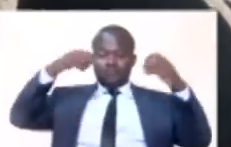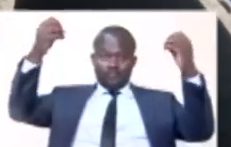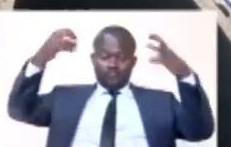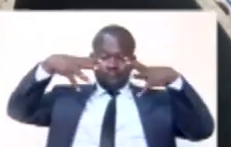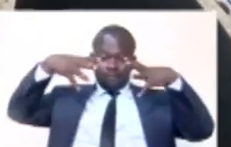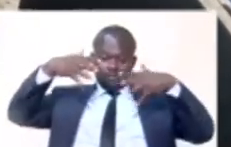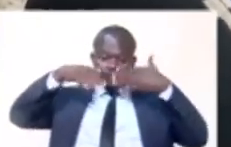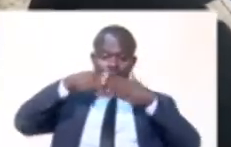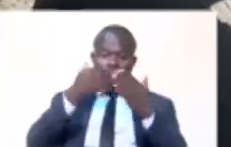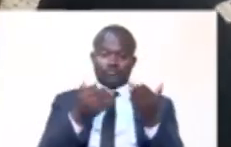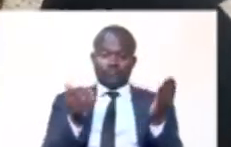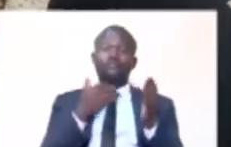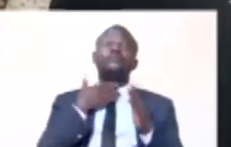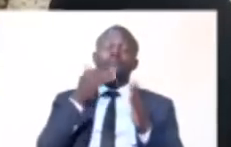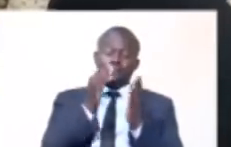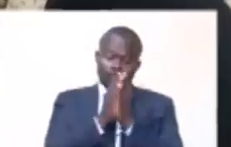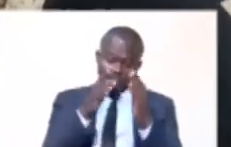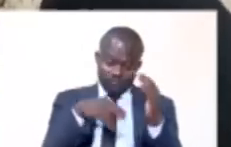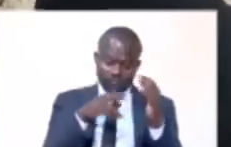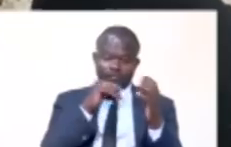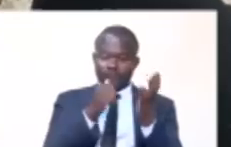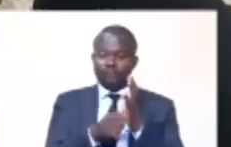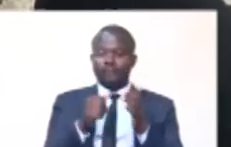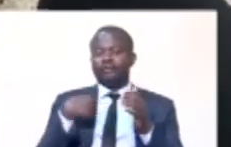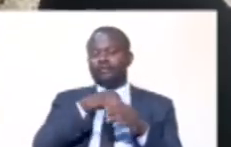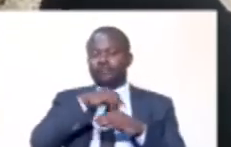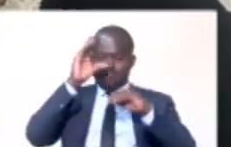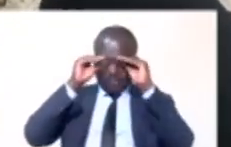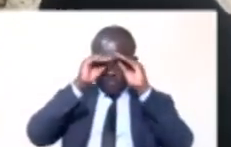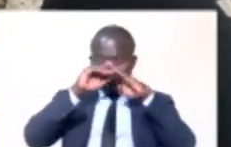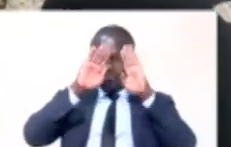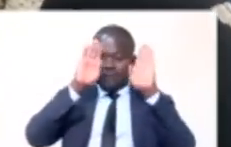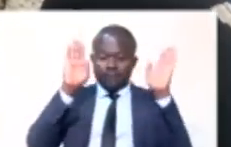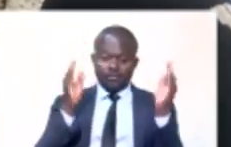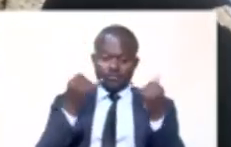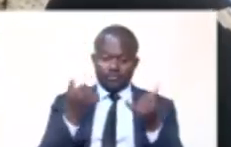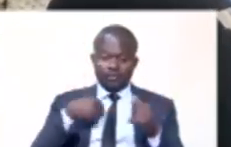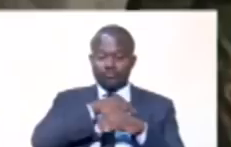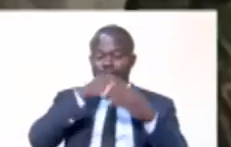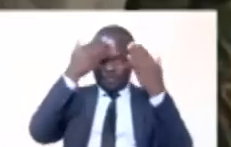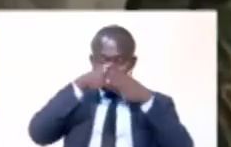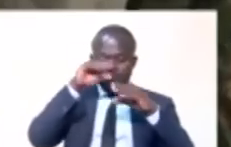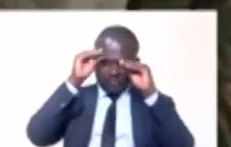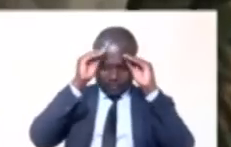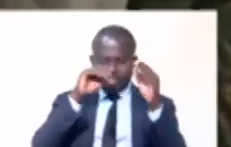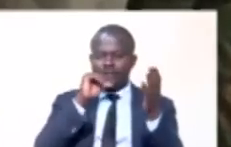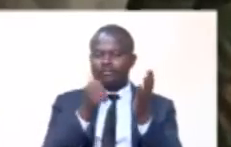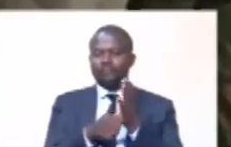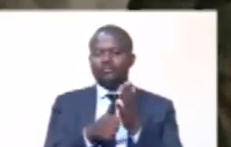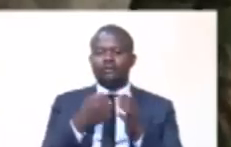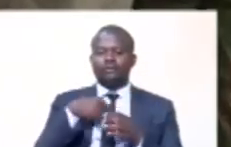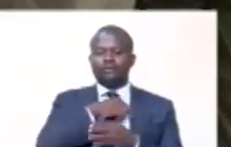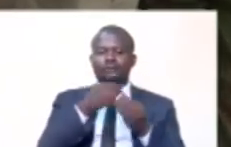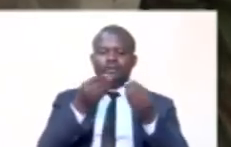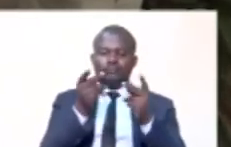gusoma bajya mu bitabo bagasoma bareba nta kibazo, ubundi batega kwiga ku manywa ariko nako umugore abariga nta kibazo. Bampaye aho kuba